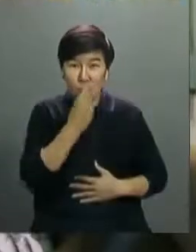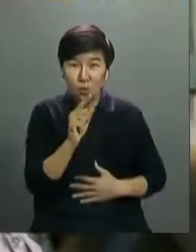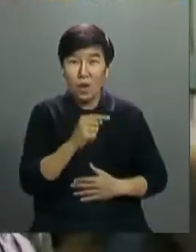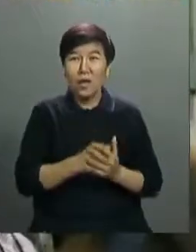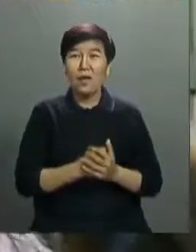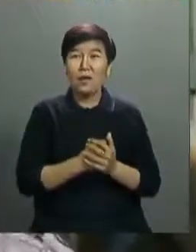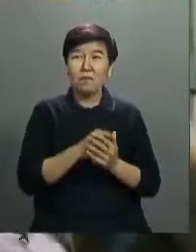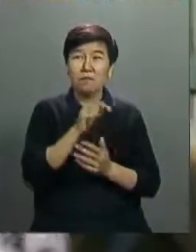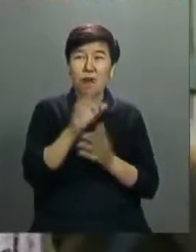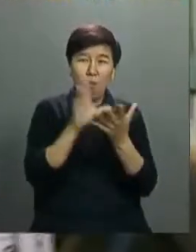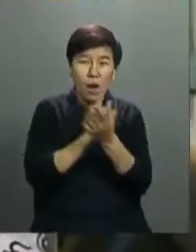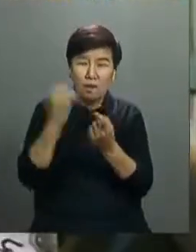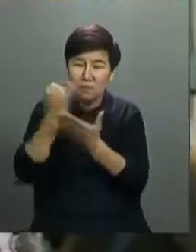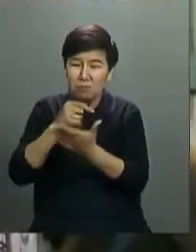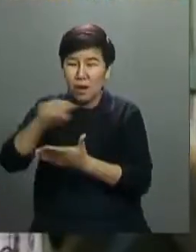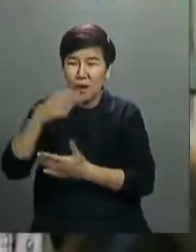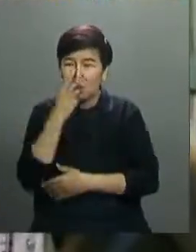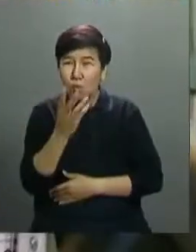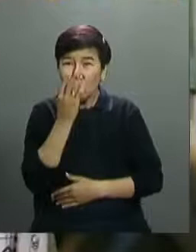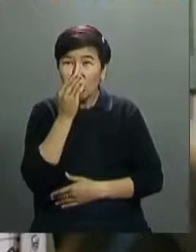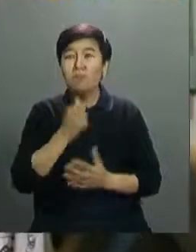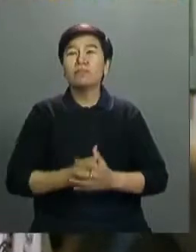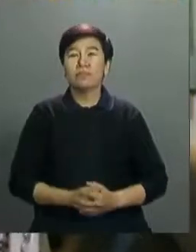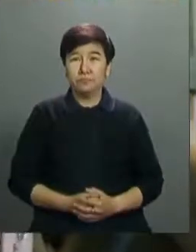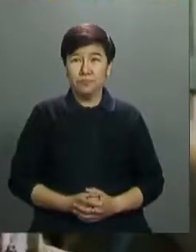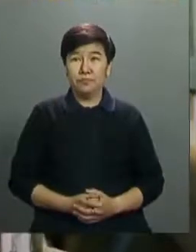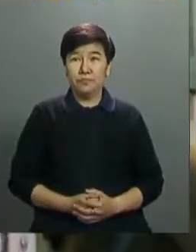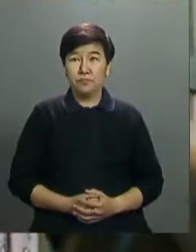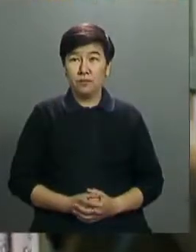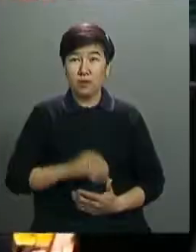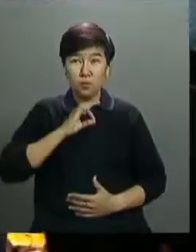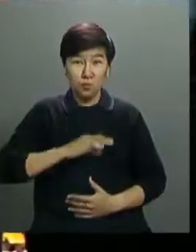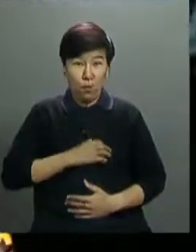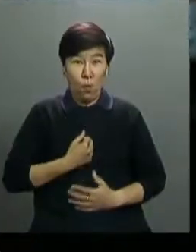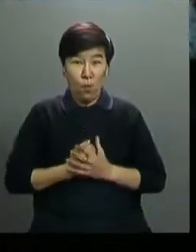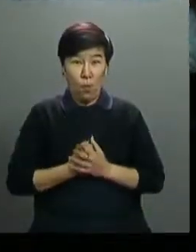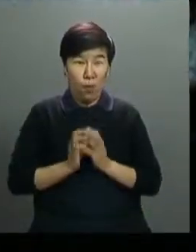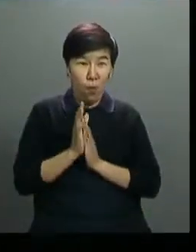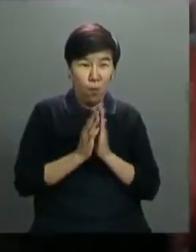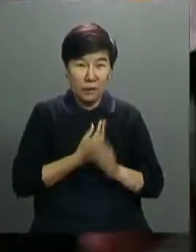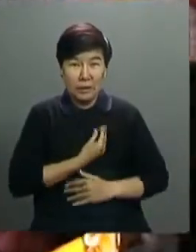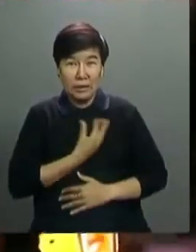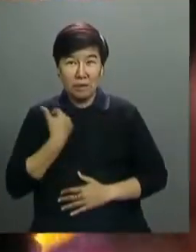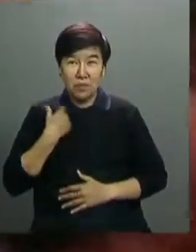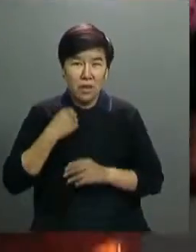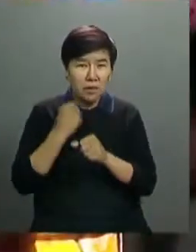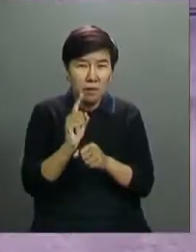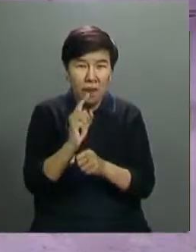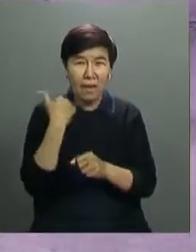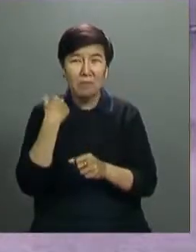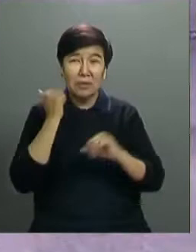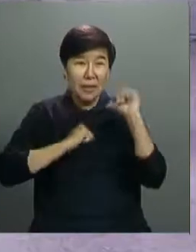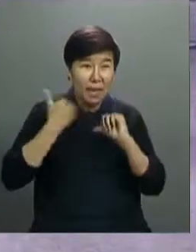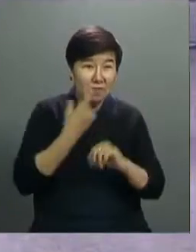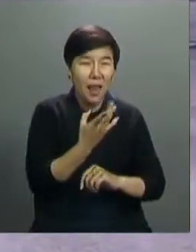วัฒนธรรมตรงมุมด้านตรงโรงเรียนเก่าอะค่ะก็จะแบบตื่นเต้นว่าปีนี้เด็กๆจะมาทำอะไรจะมีใครมาโชว์บ้างอะไรอย่างเงี้ยค่ะ